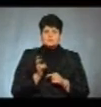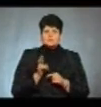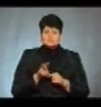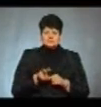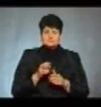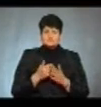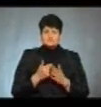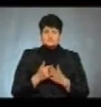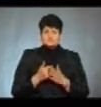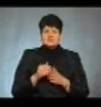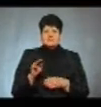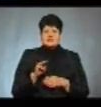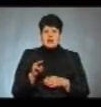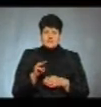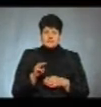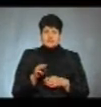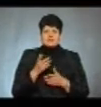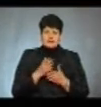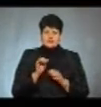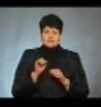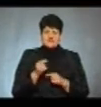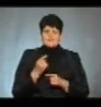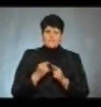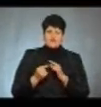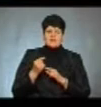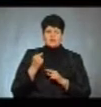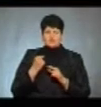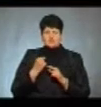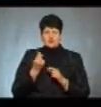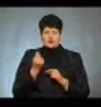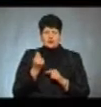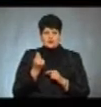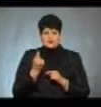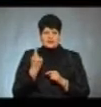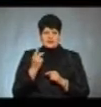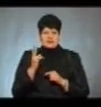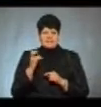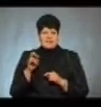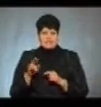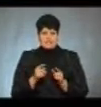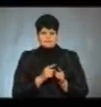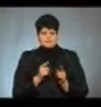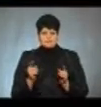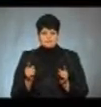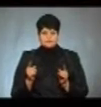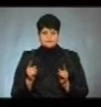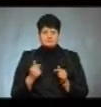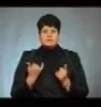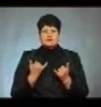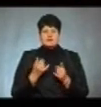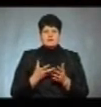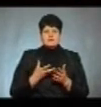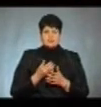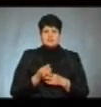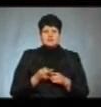наприклад, вже в травні, то є можливість повернутися до з 1 квітня для призначення, для